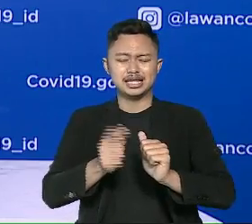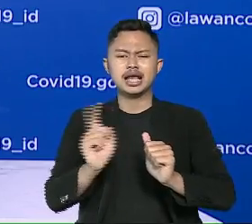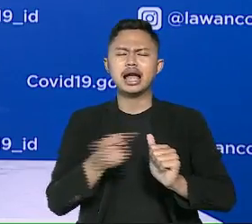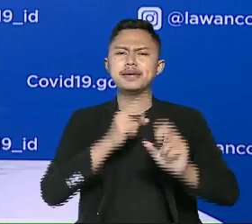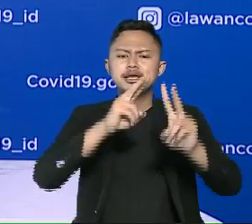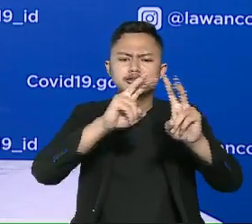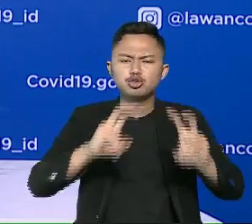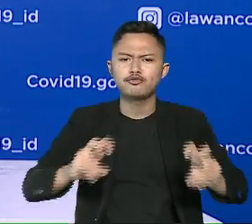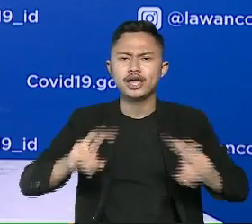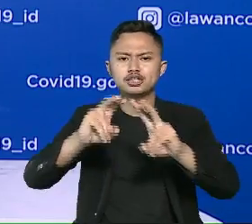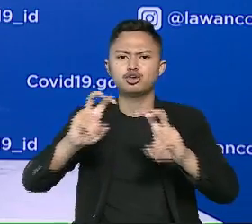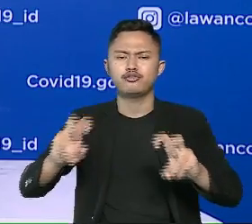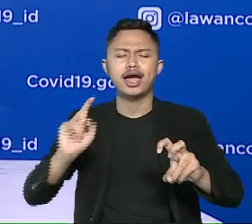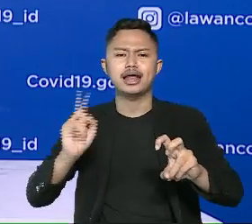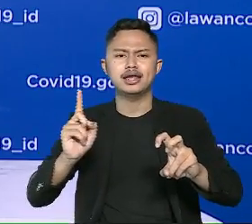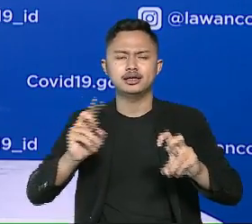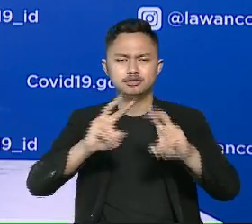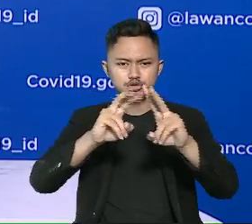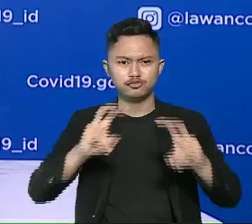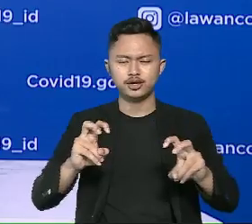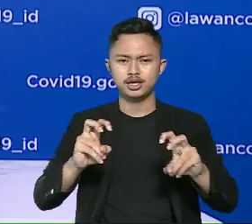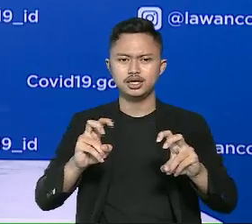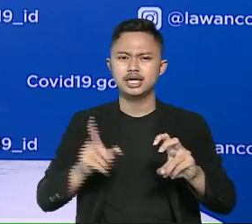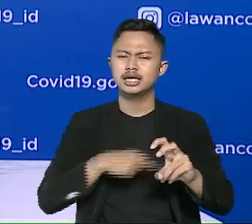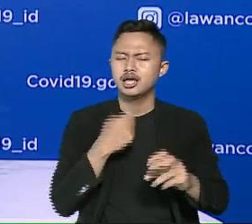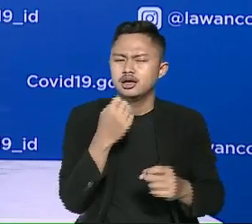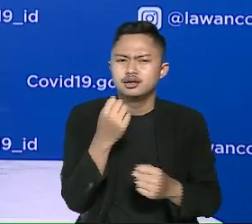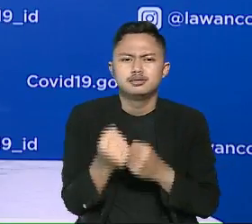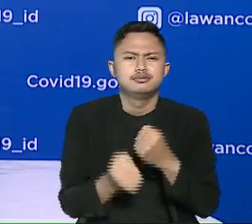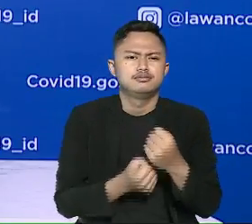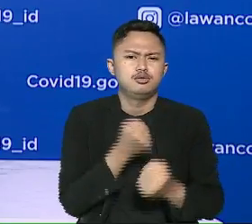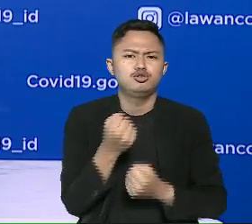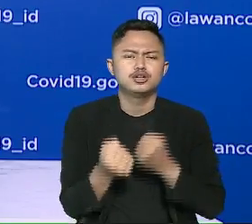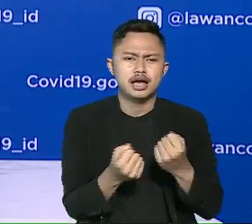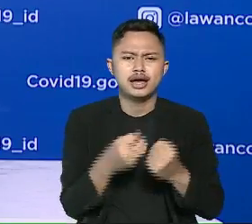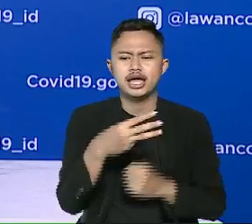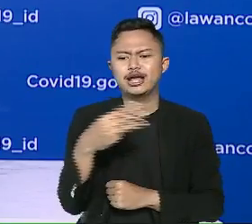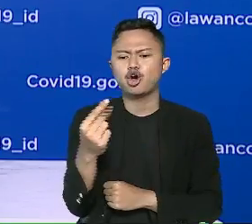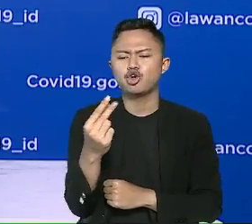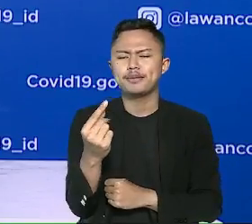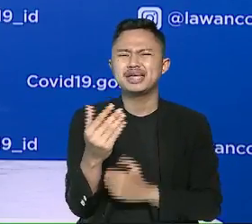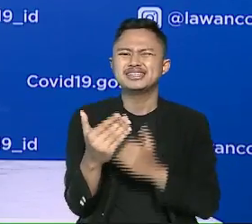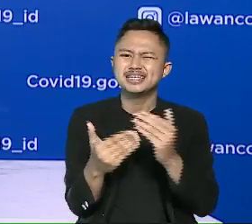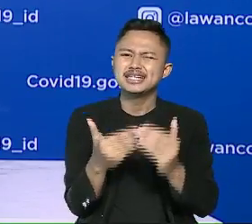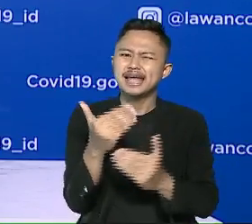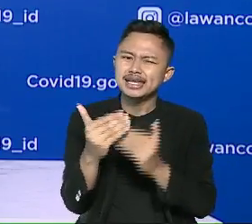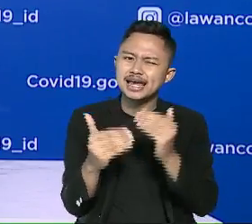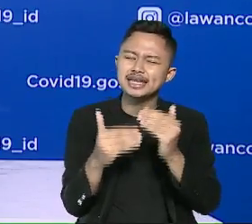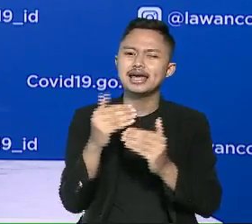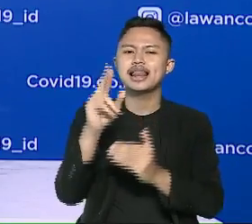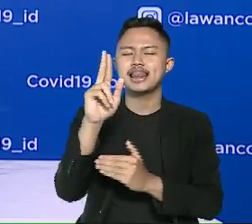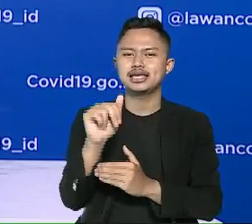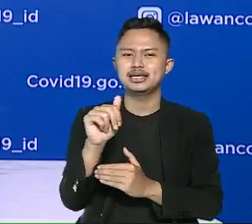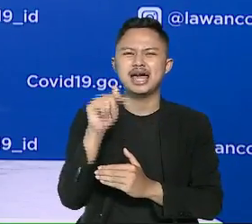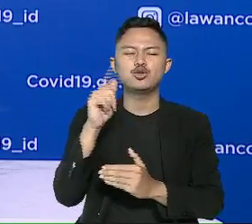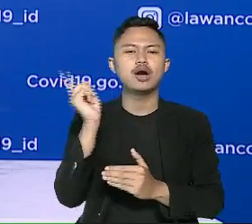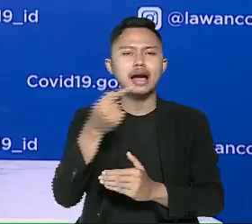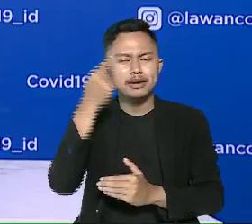dari seroprevalensi serta upaya pemulihan ekonomi bertahap juga menjadi aspek yang